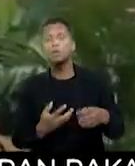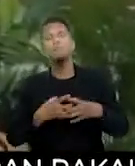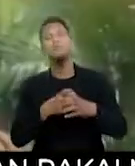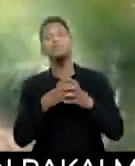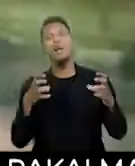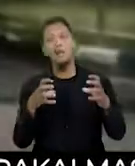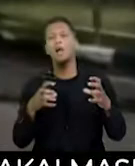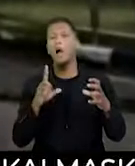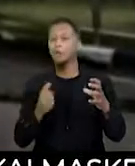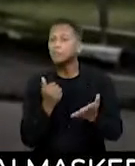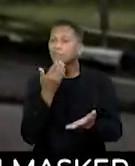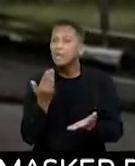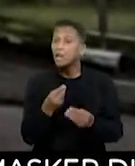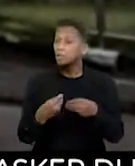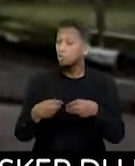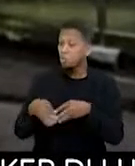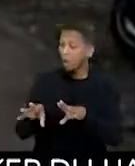kebun.